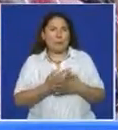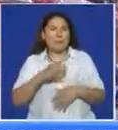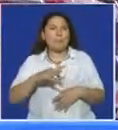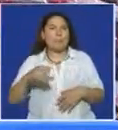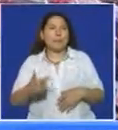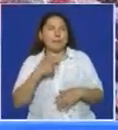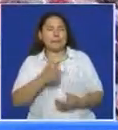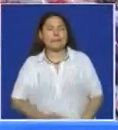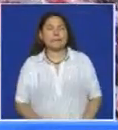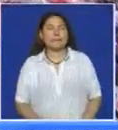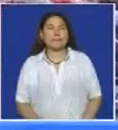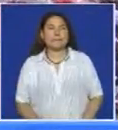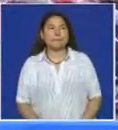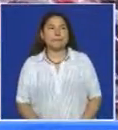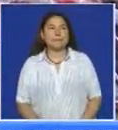газ а